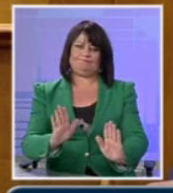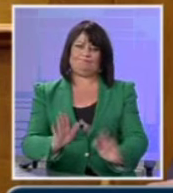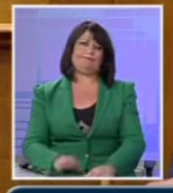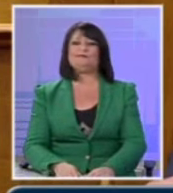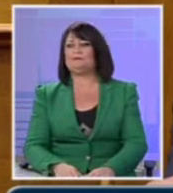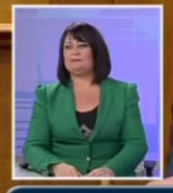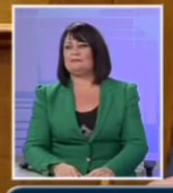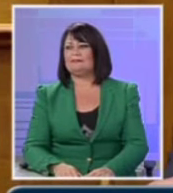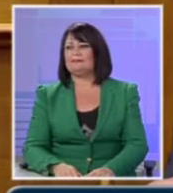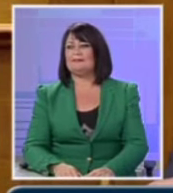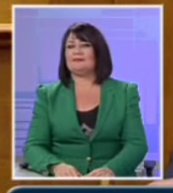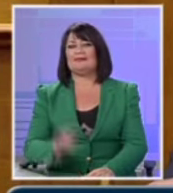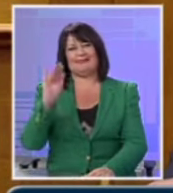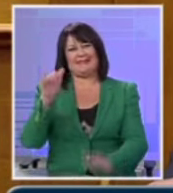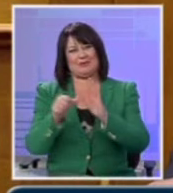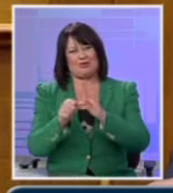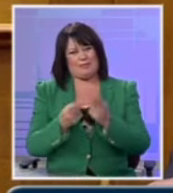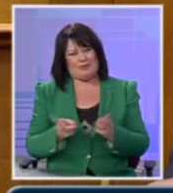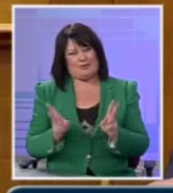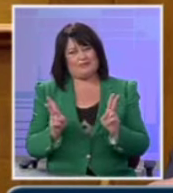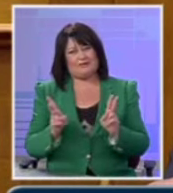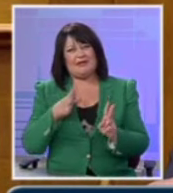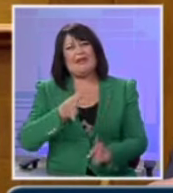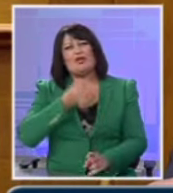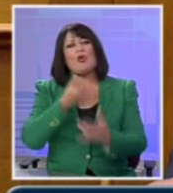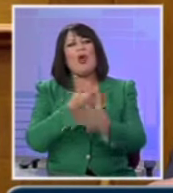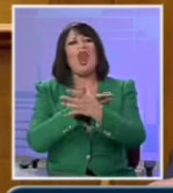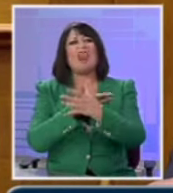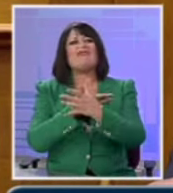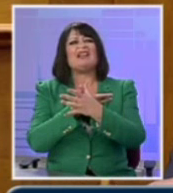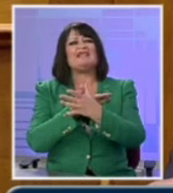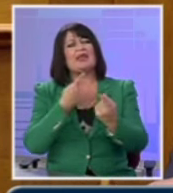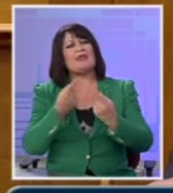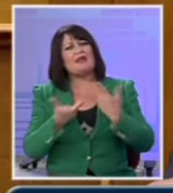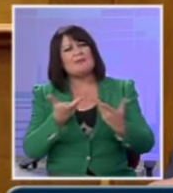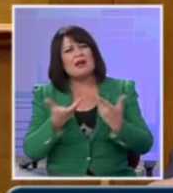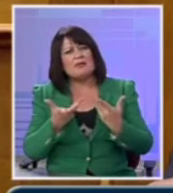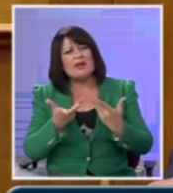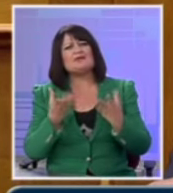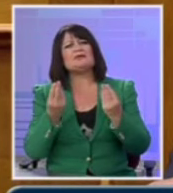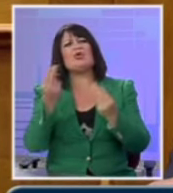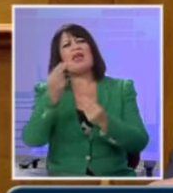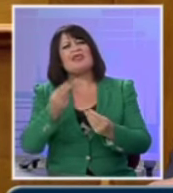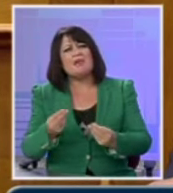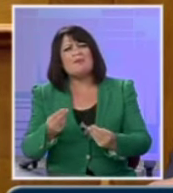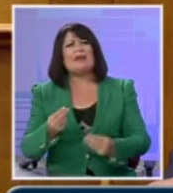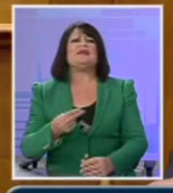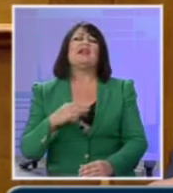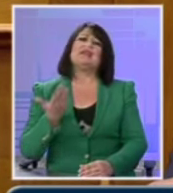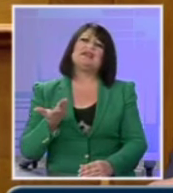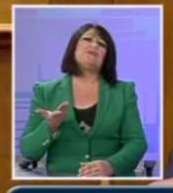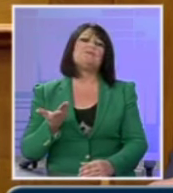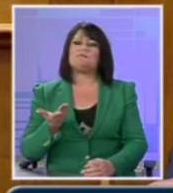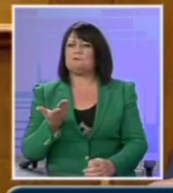Επιτρέψτε μου, κύριε Πρόεδρε, ήθελα να πω για την Αλβανία ότι συνεχίζουμε μια διαπραγμάτευση επί πολλών θεμάτων και ότι είμαστε